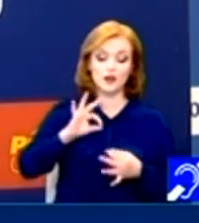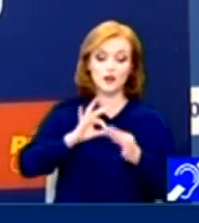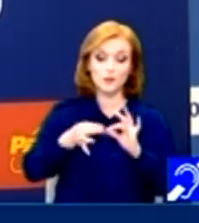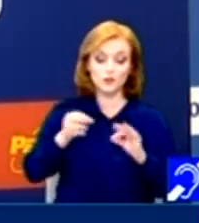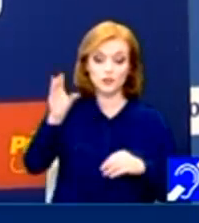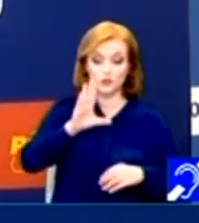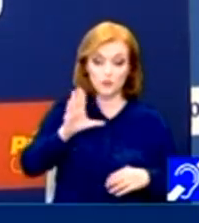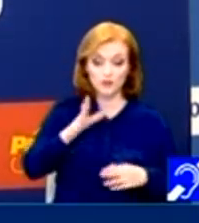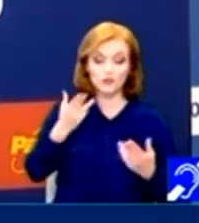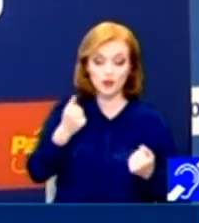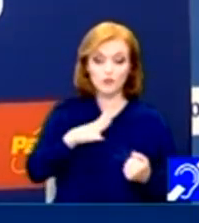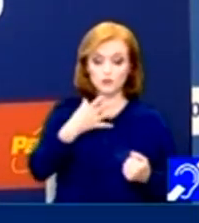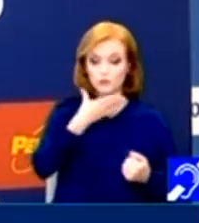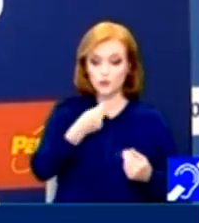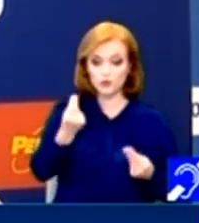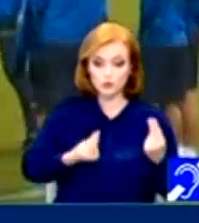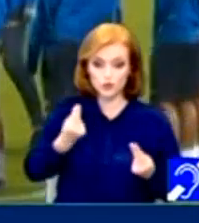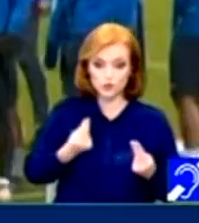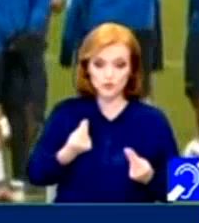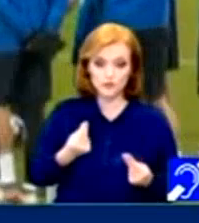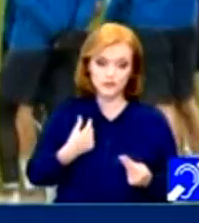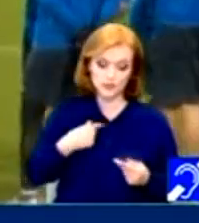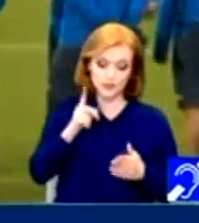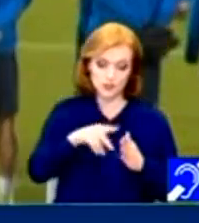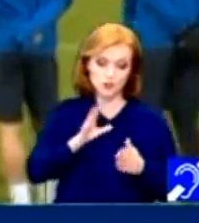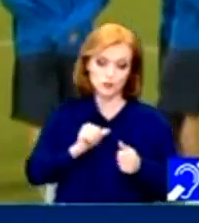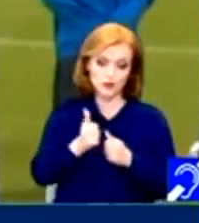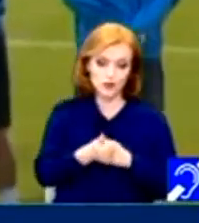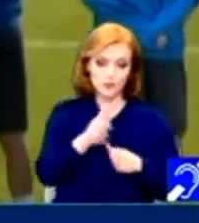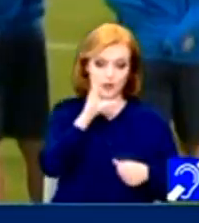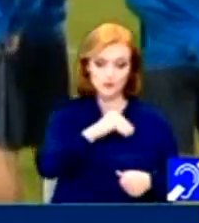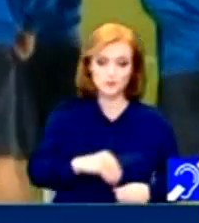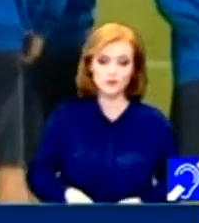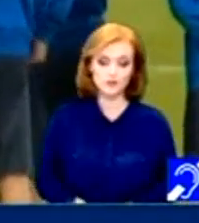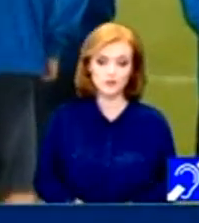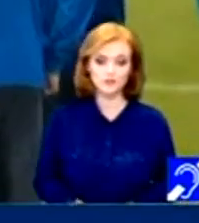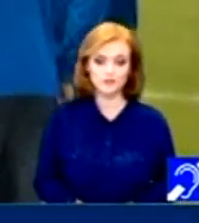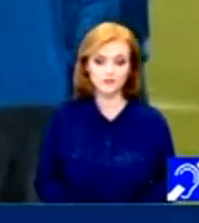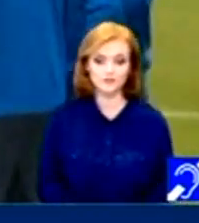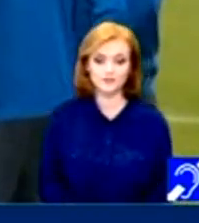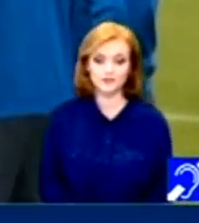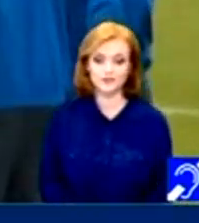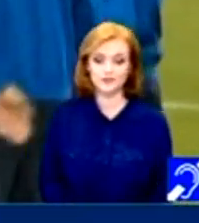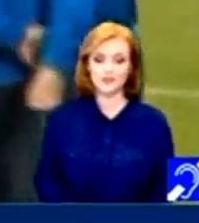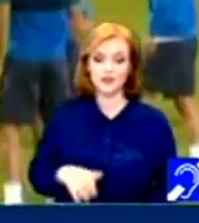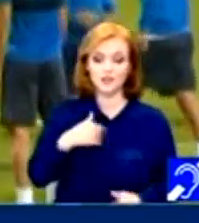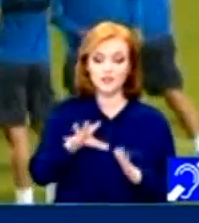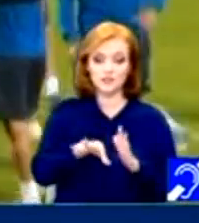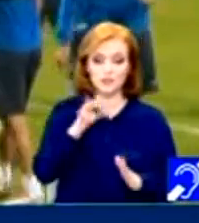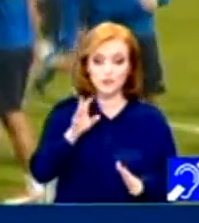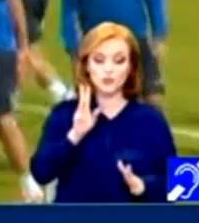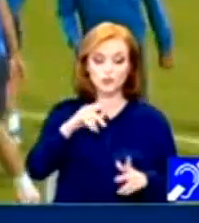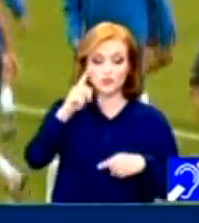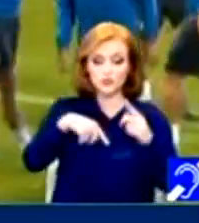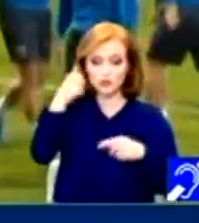frumoasă. Cred că ar trebui să câștigăm grup. Rădoi se gândește deja la jucătorii pe care îi poate lua în lotul pentru Tokyo la anul, inclusiv la cei 3